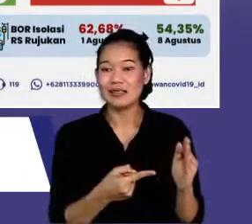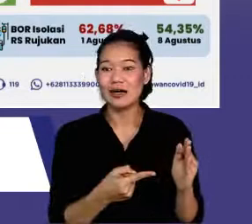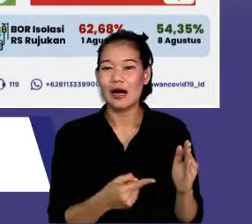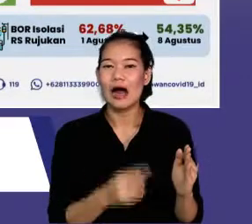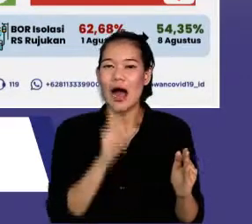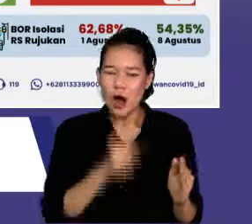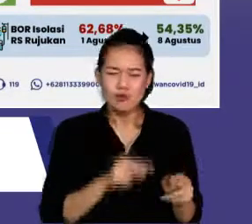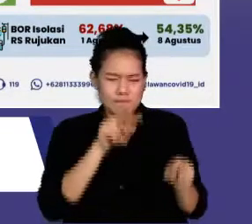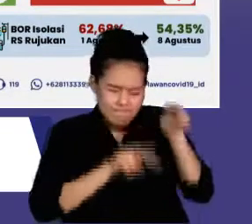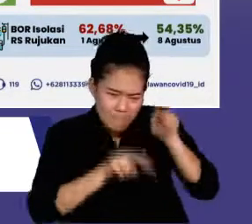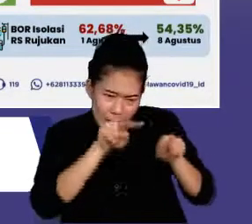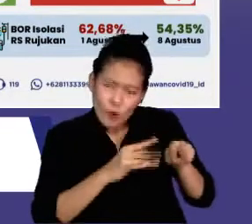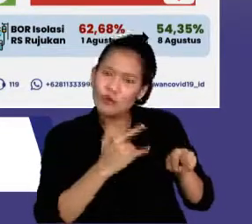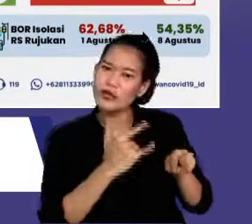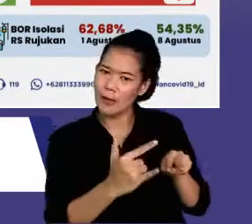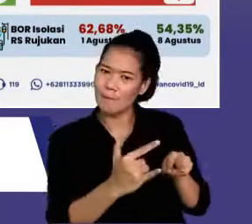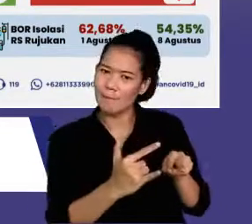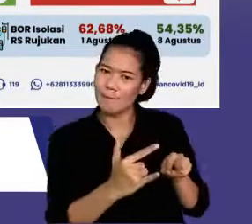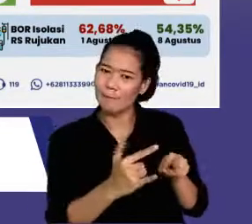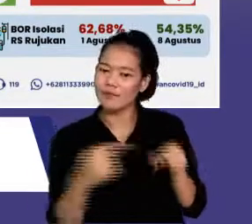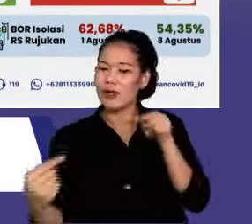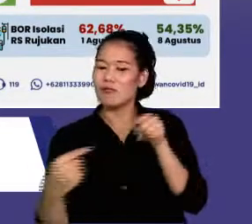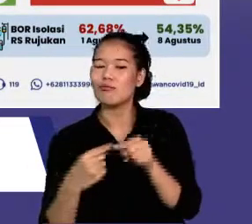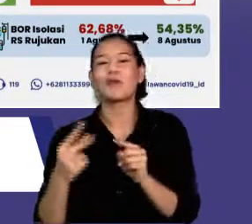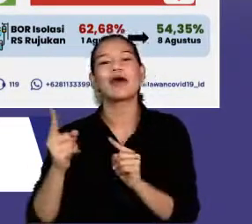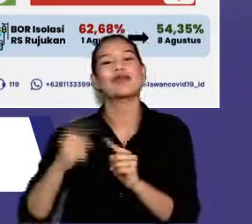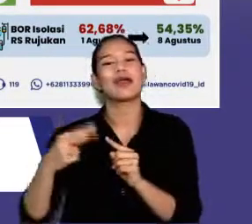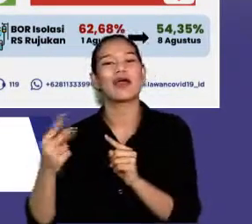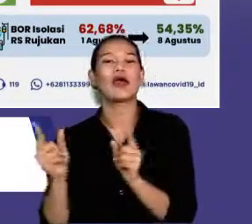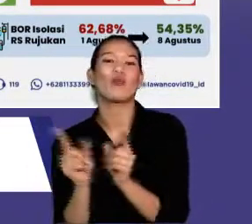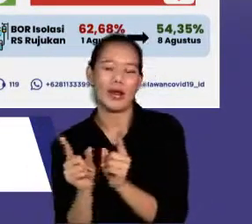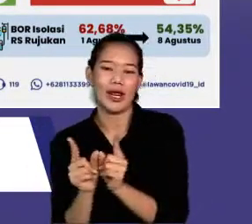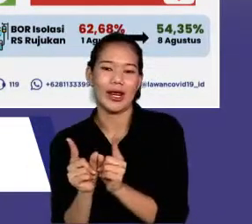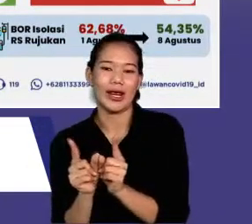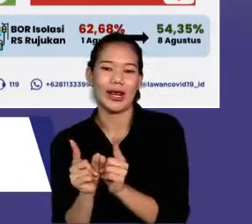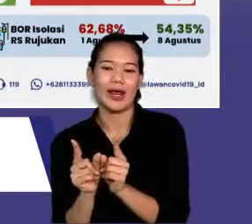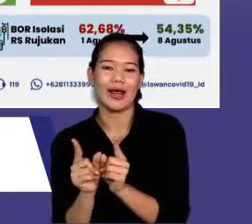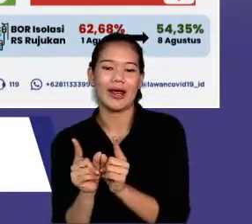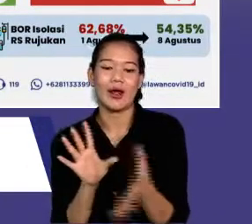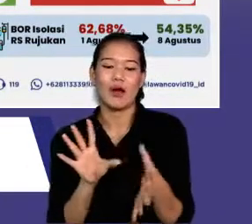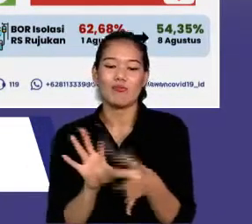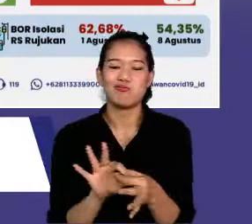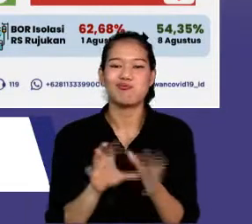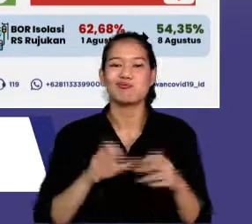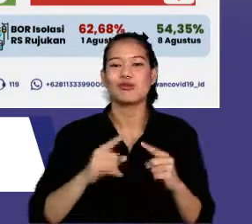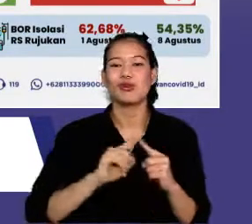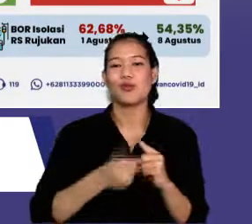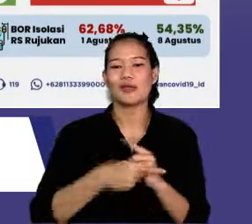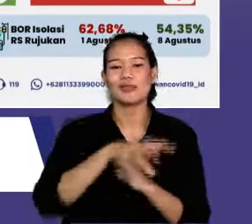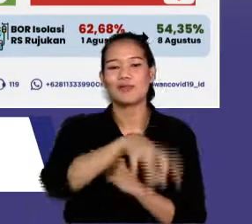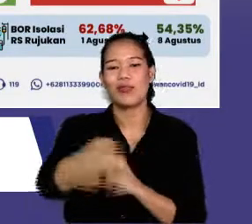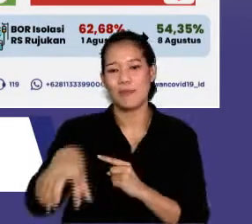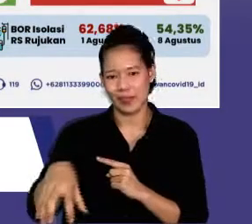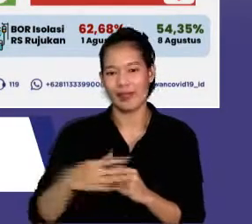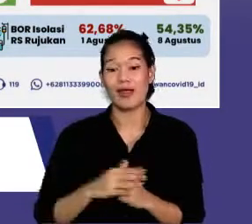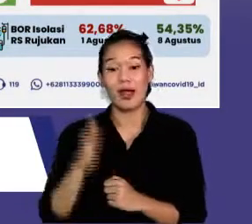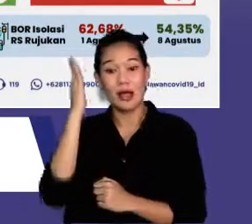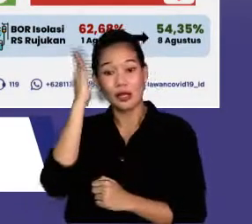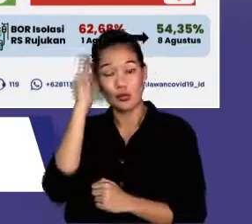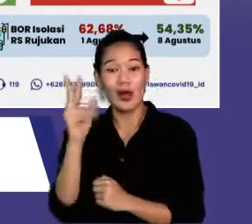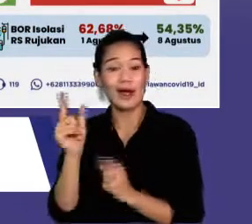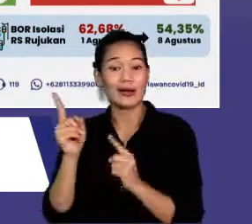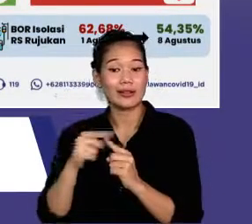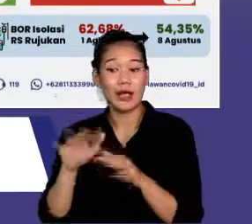untuk terus dipantau melalui rtrw yang dikoordinasikan kepada posko atau Satgas daerah setempat Hai ketua